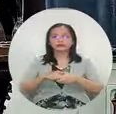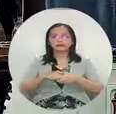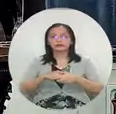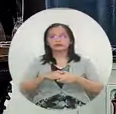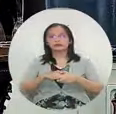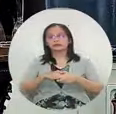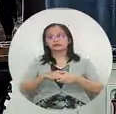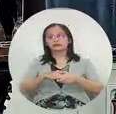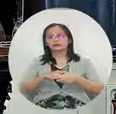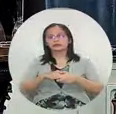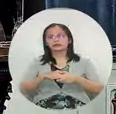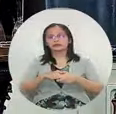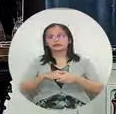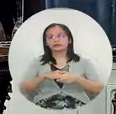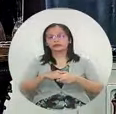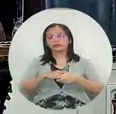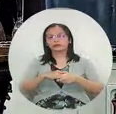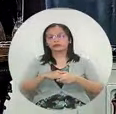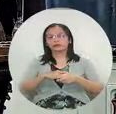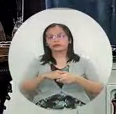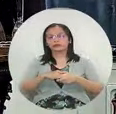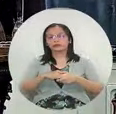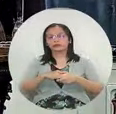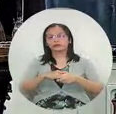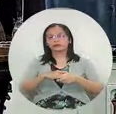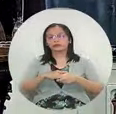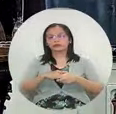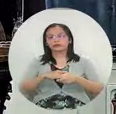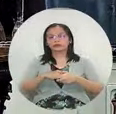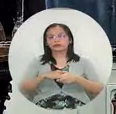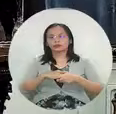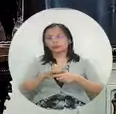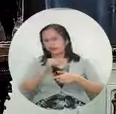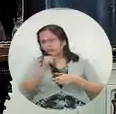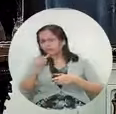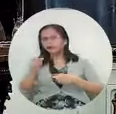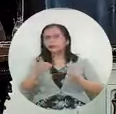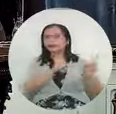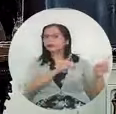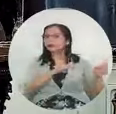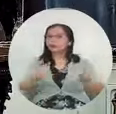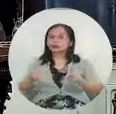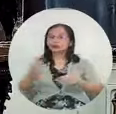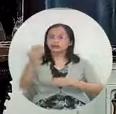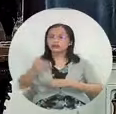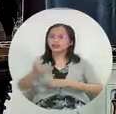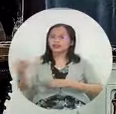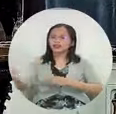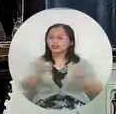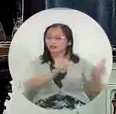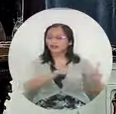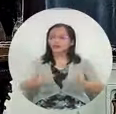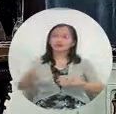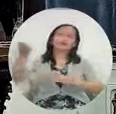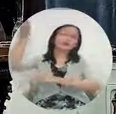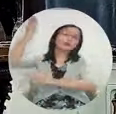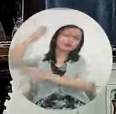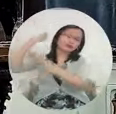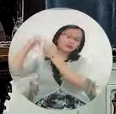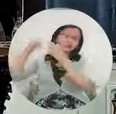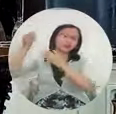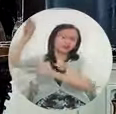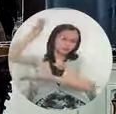may bibibidyuki. Nya si ganta nga yabag, di ta makatog, mawatong appetite,